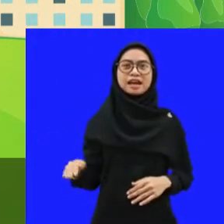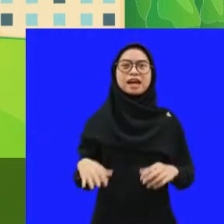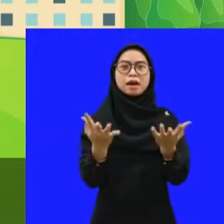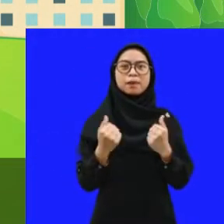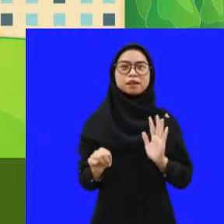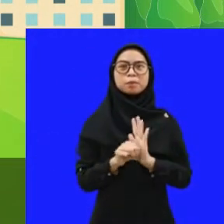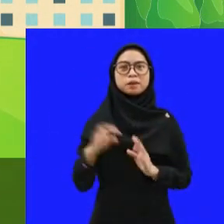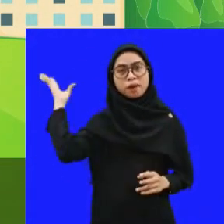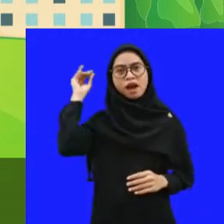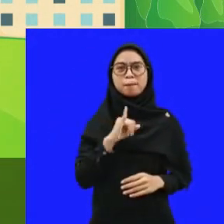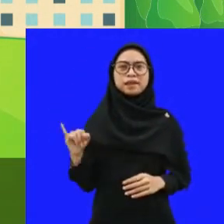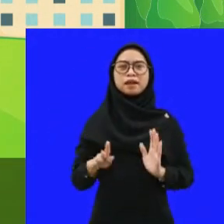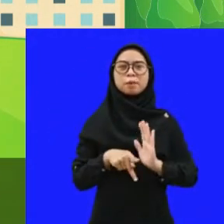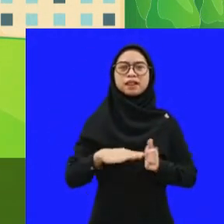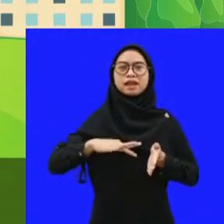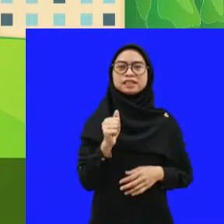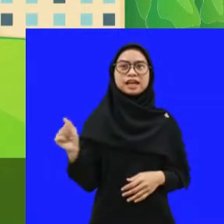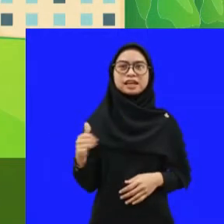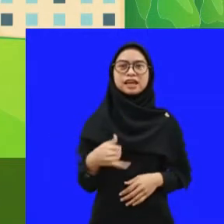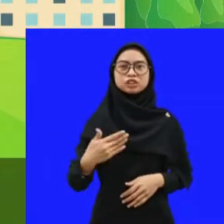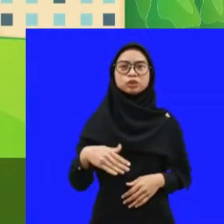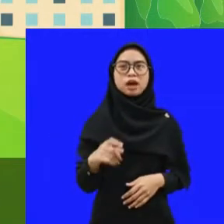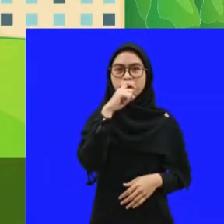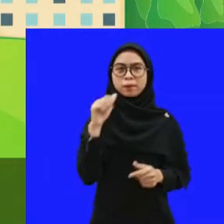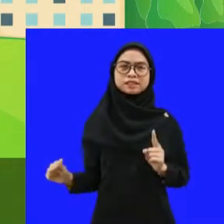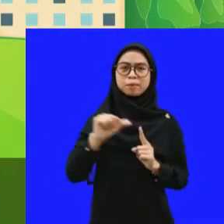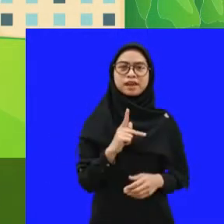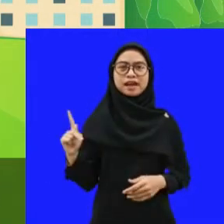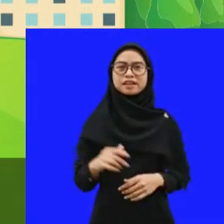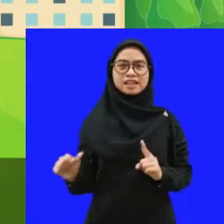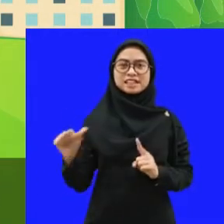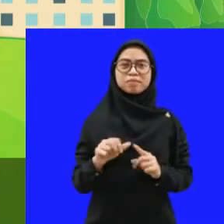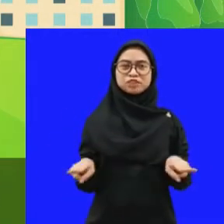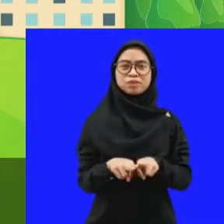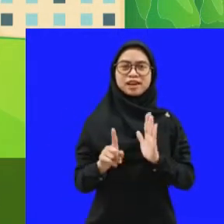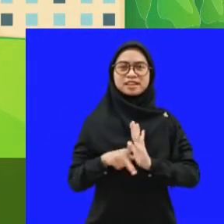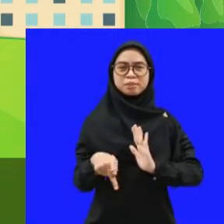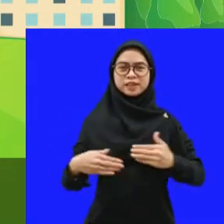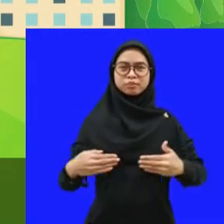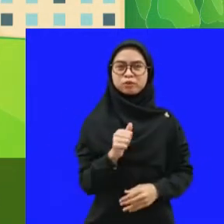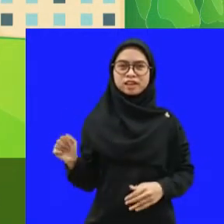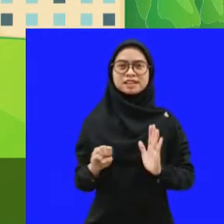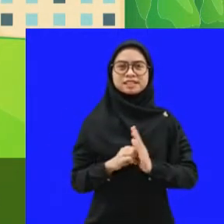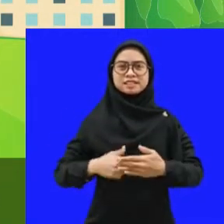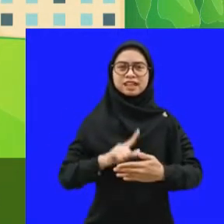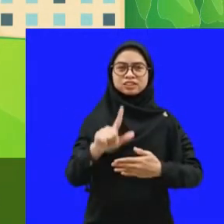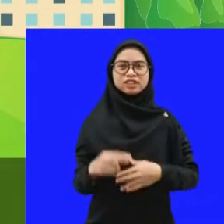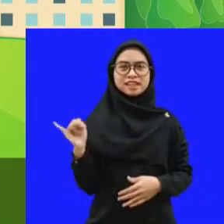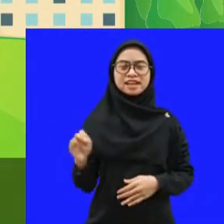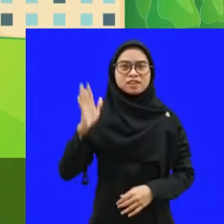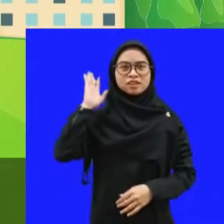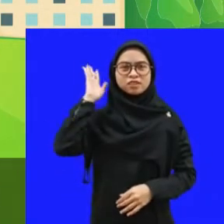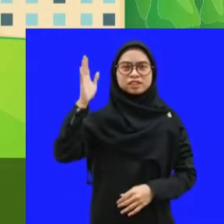Bagus berharap anak-anak dapat memahami apa yang Pak Bagus sampaikan. Sampai jumpa di pertemuan